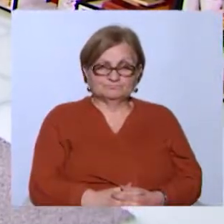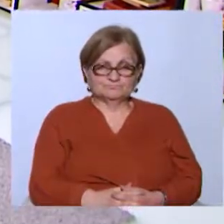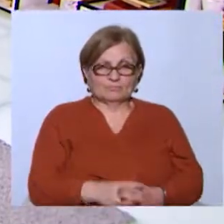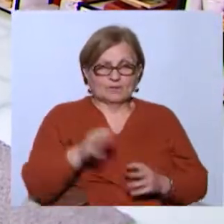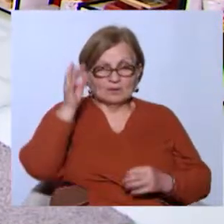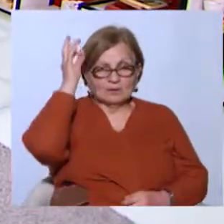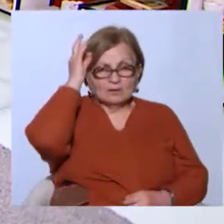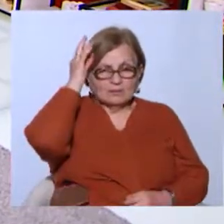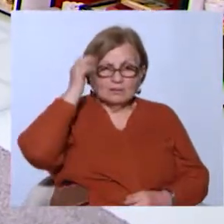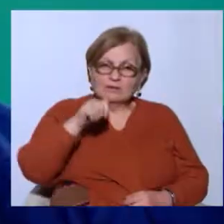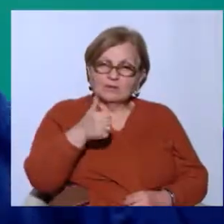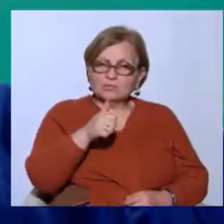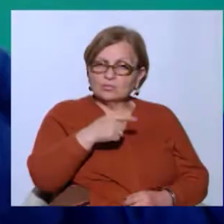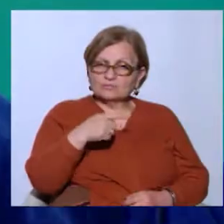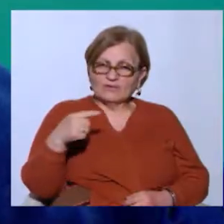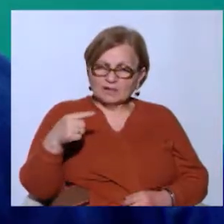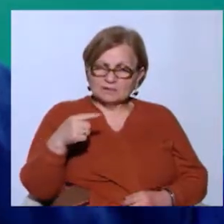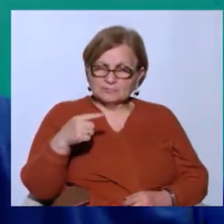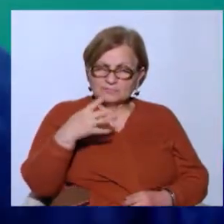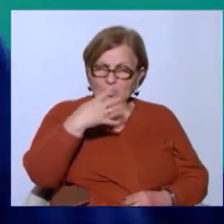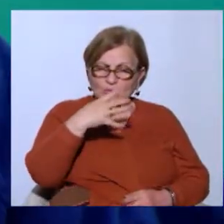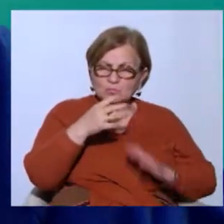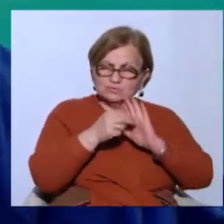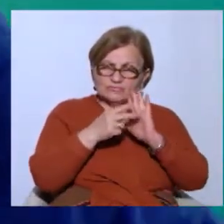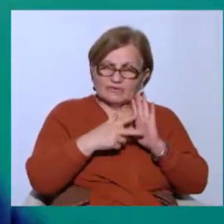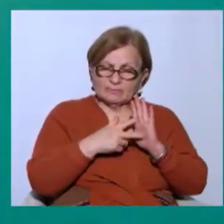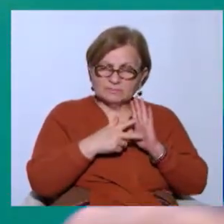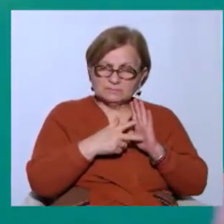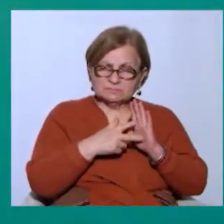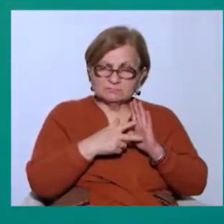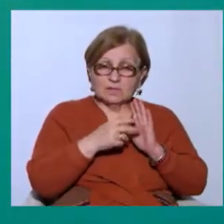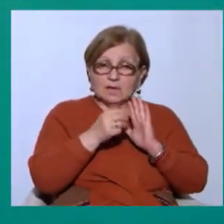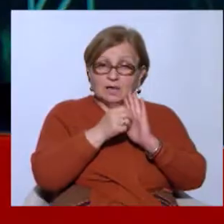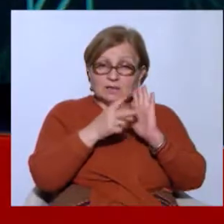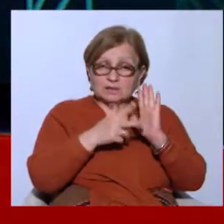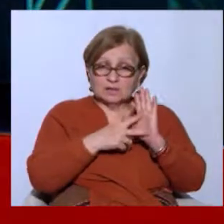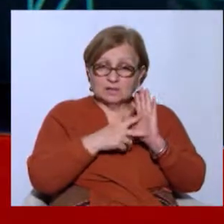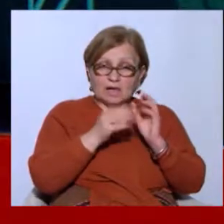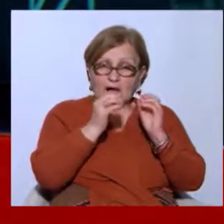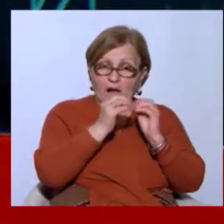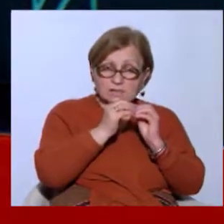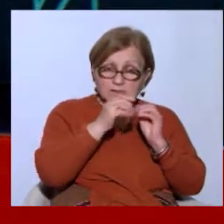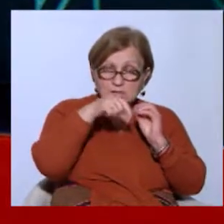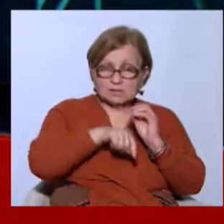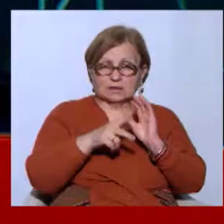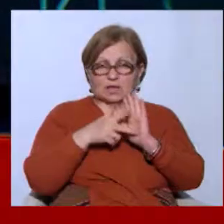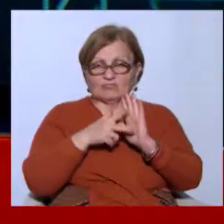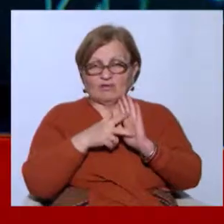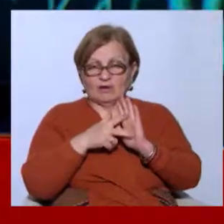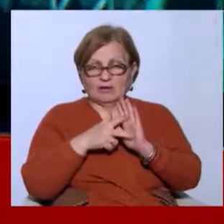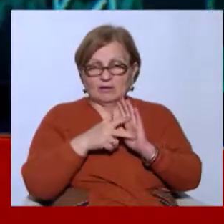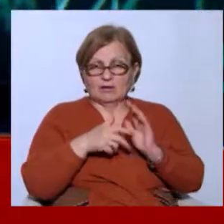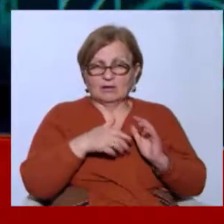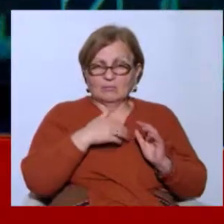გავიხსენოთ, როგორ ვაკლებდით 40-18-ს. 18 ეს არის 10 და 8. ამიტომ მოდი